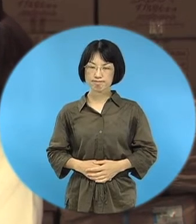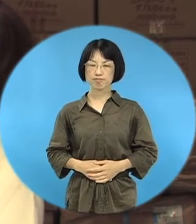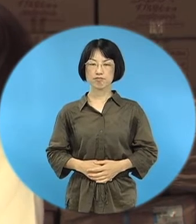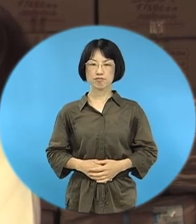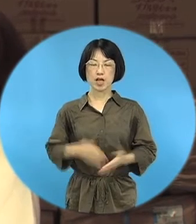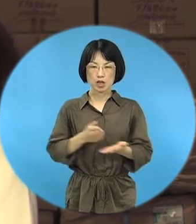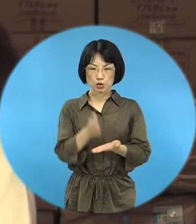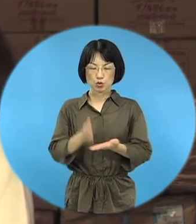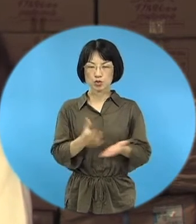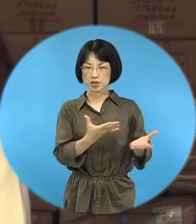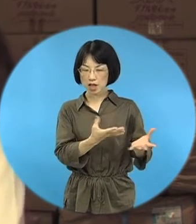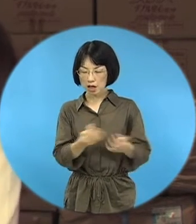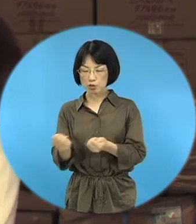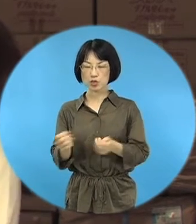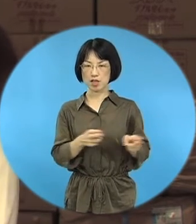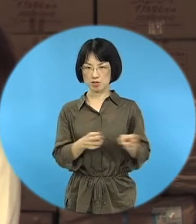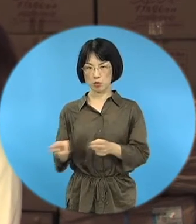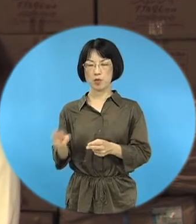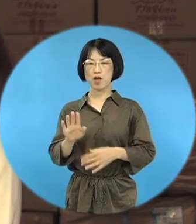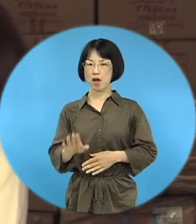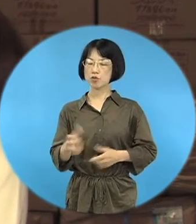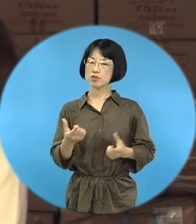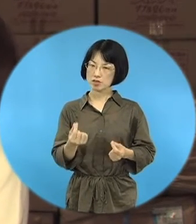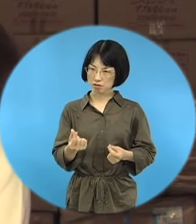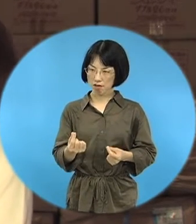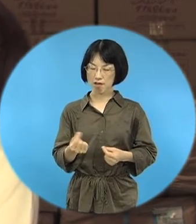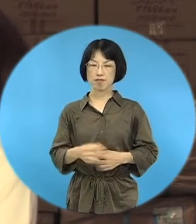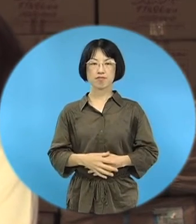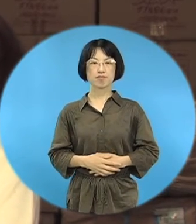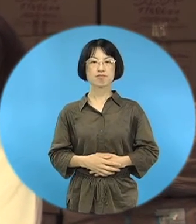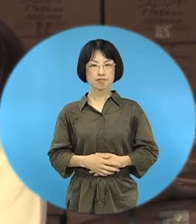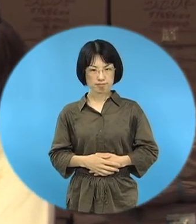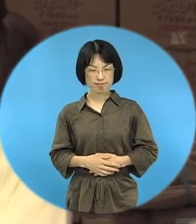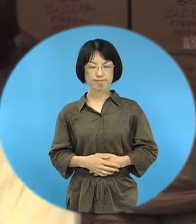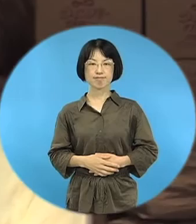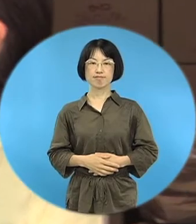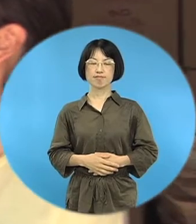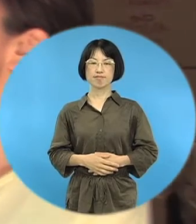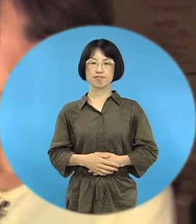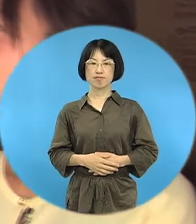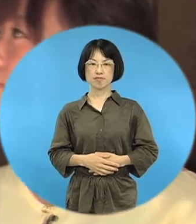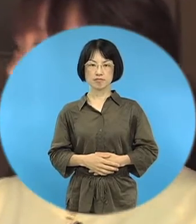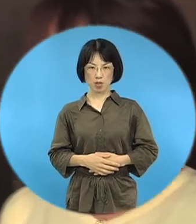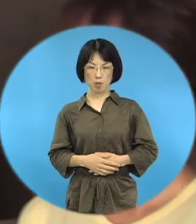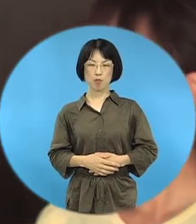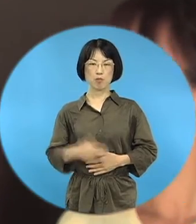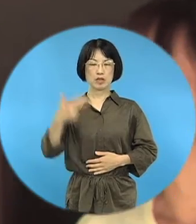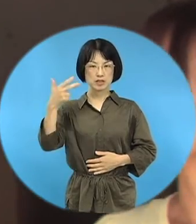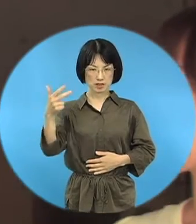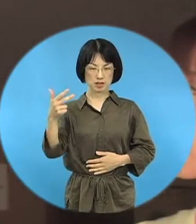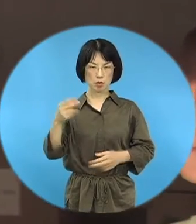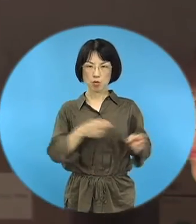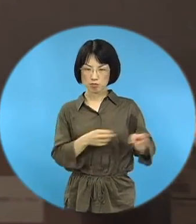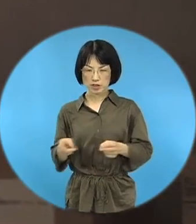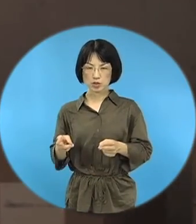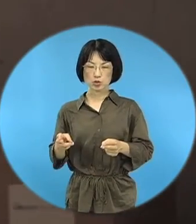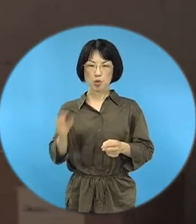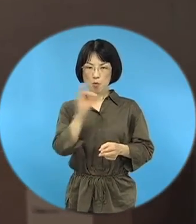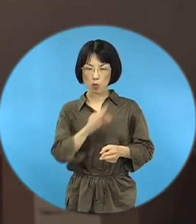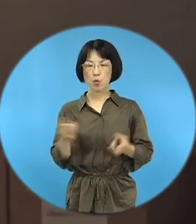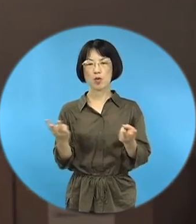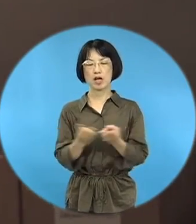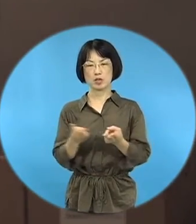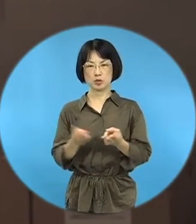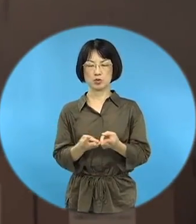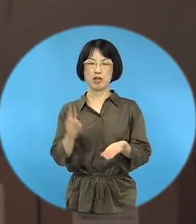幅広くいろいろなものが備蓄されているんですね。 はい、そうですね。しかし、市の備蓄には限りがあ